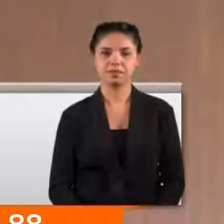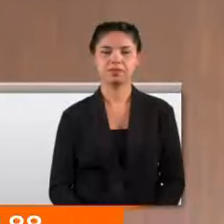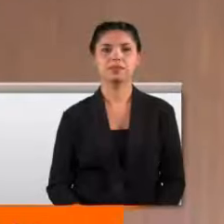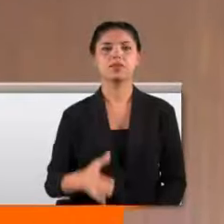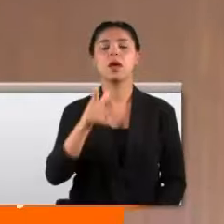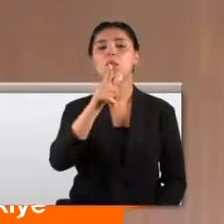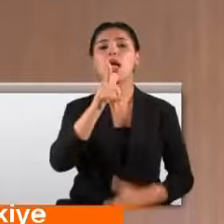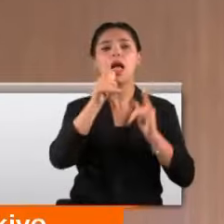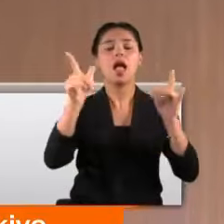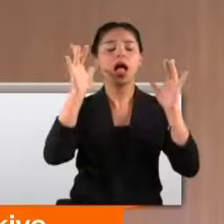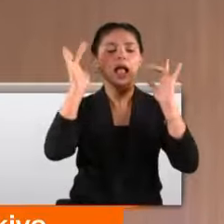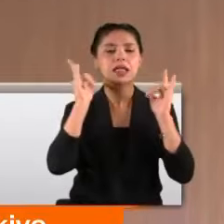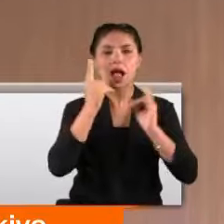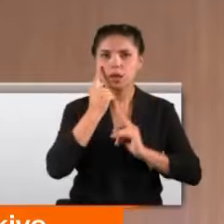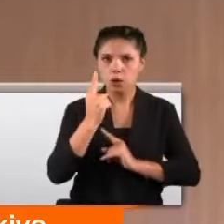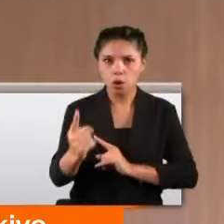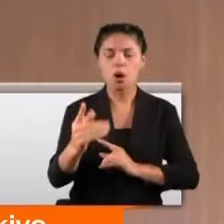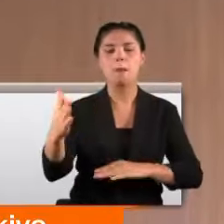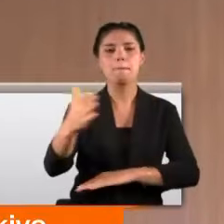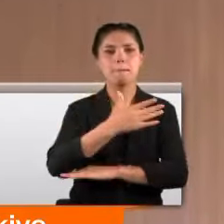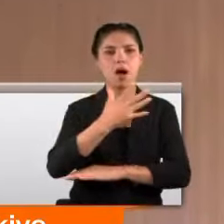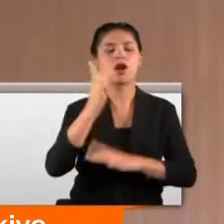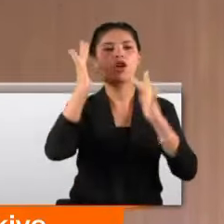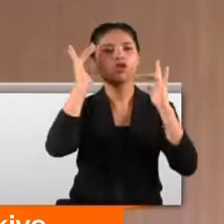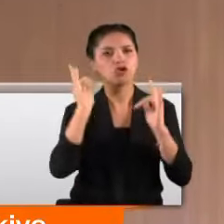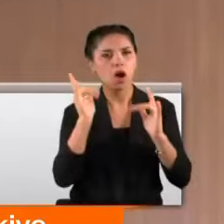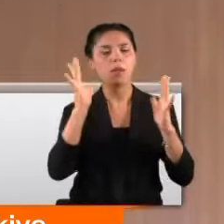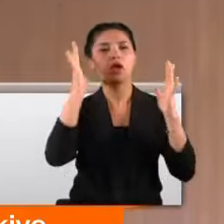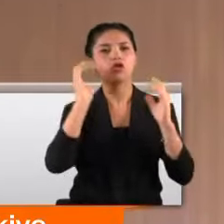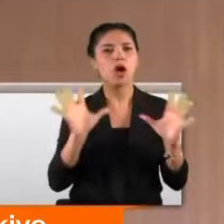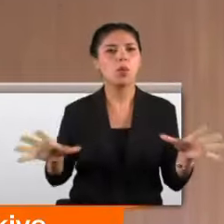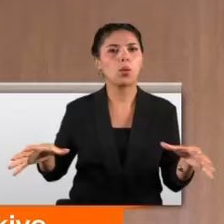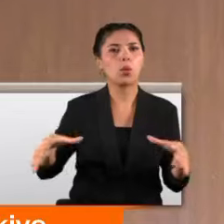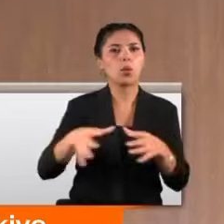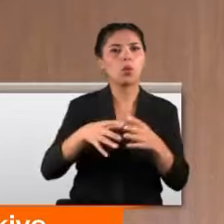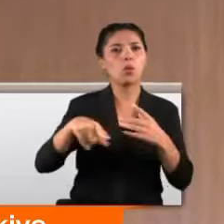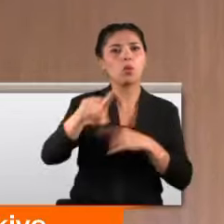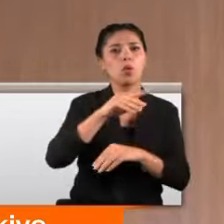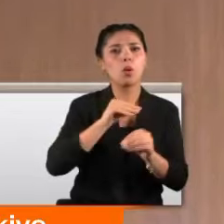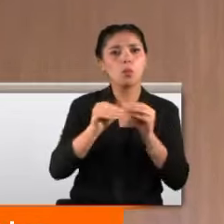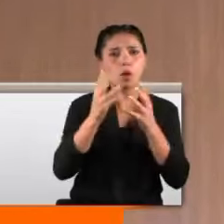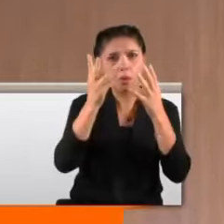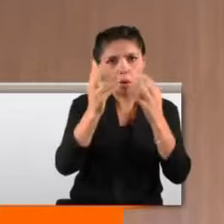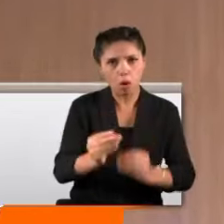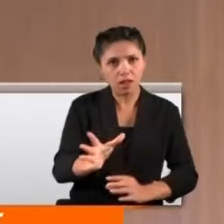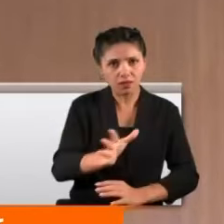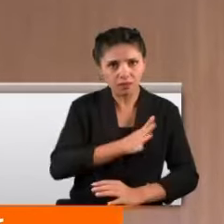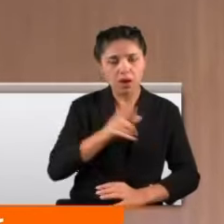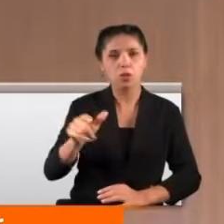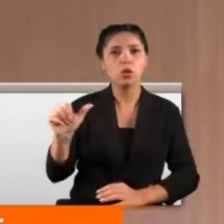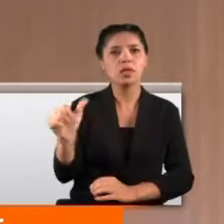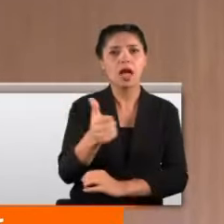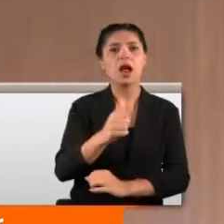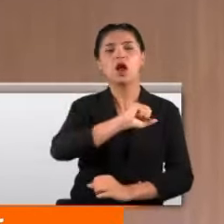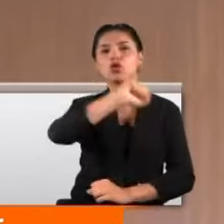Ezanla, bayrakla, camiyle, cami cemaatiyle derdi olan bu değerlere husumet